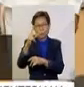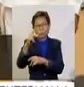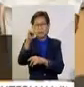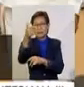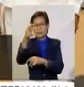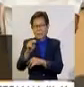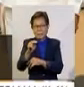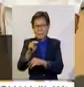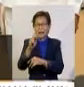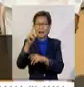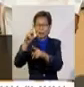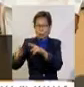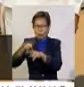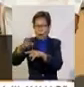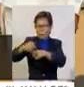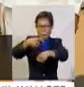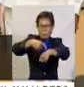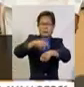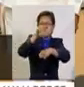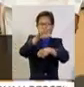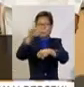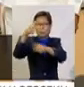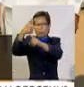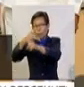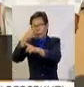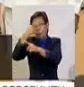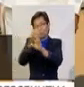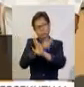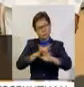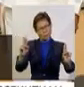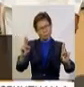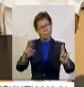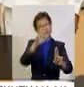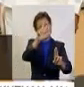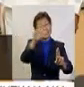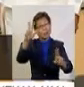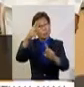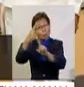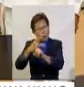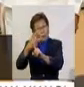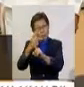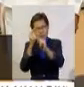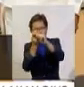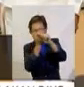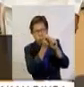gangsa, tugu ini mengambil masa 33 bulan untuk disiapkan.